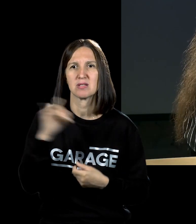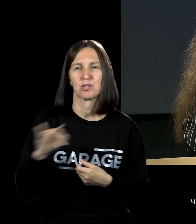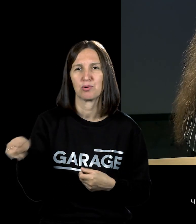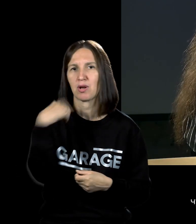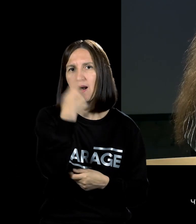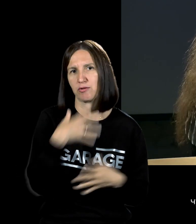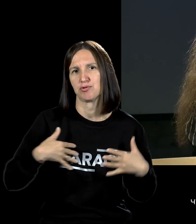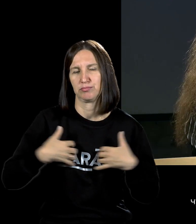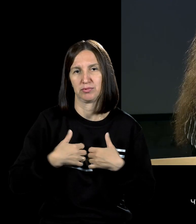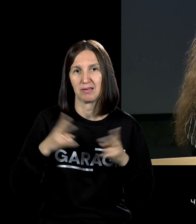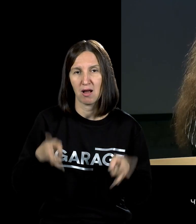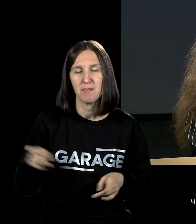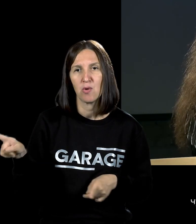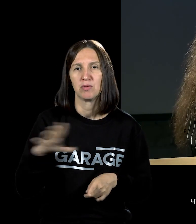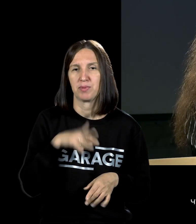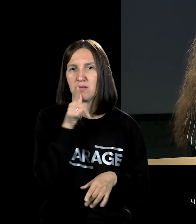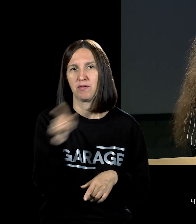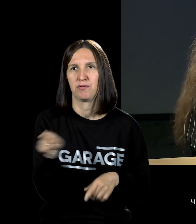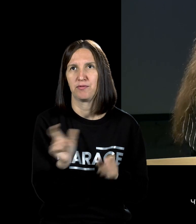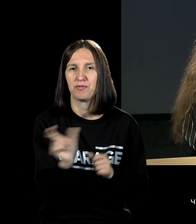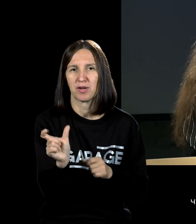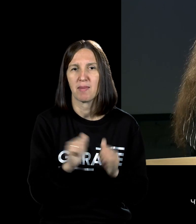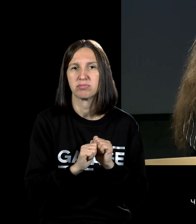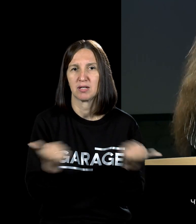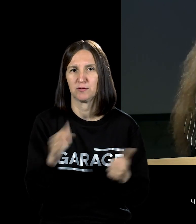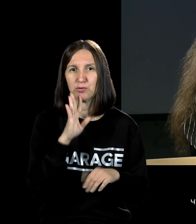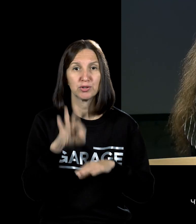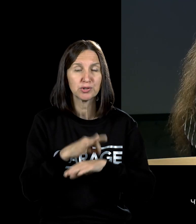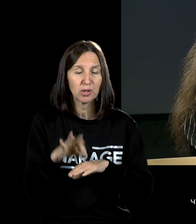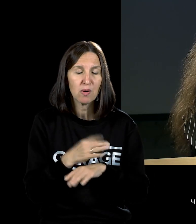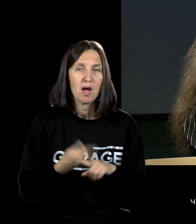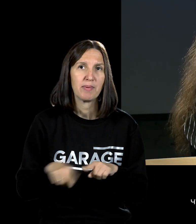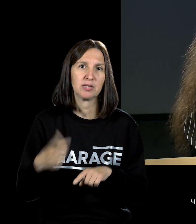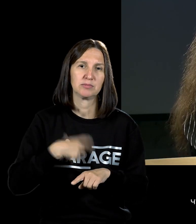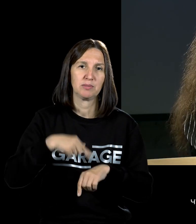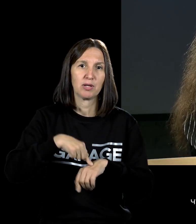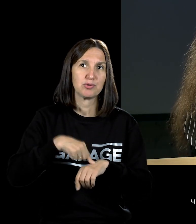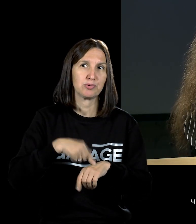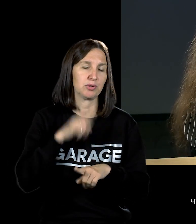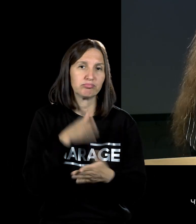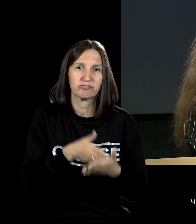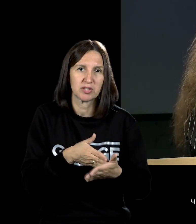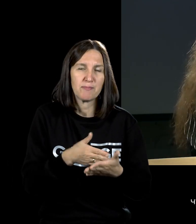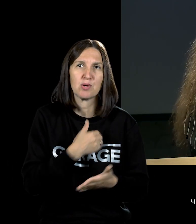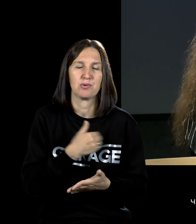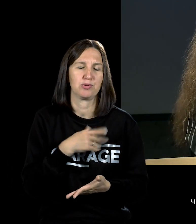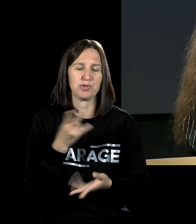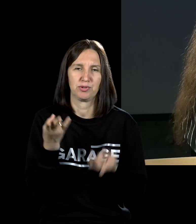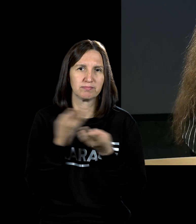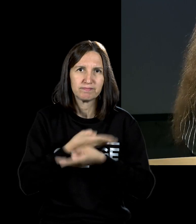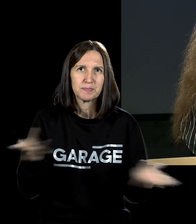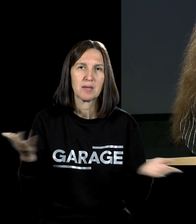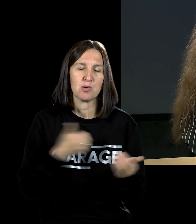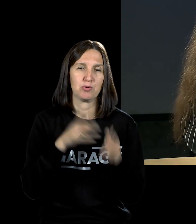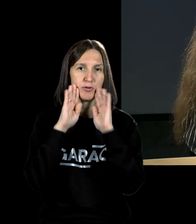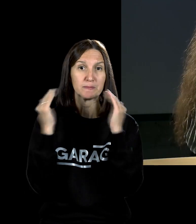личной травме. Он в это время разводится с женой, у него как бы такой, он чувствует себя загнанным, он чувствует, что ему хочется от всех спрятаться, уйти в